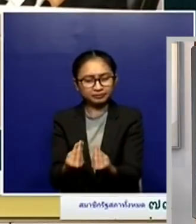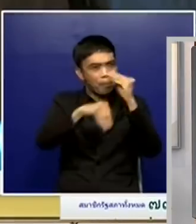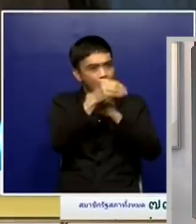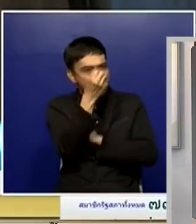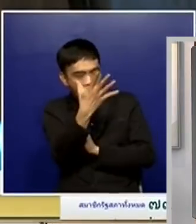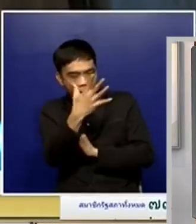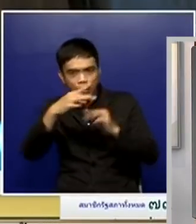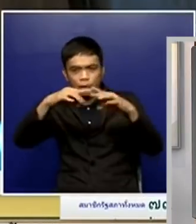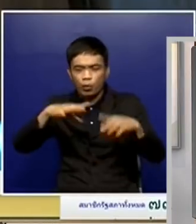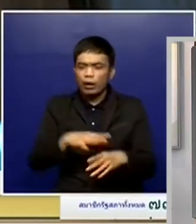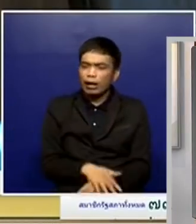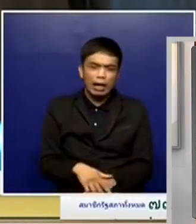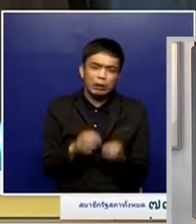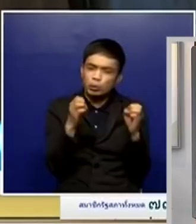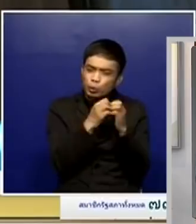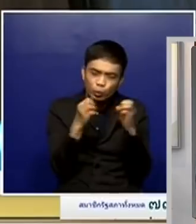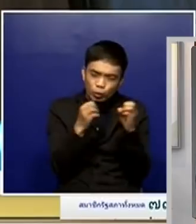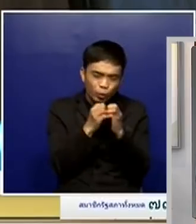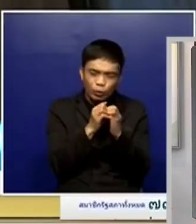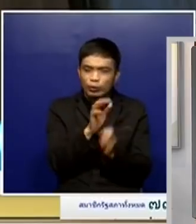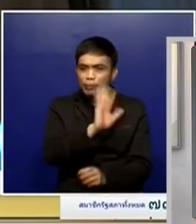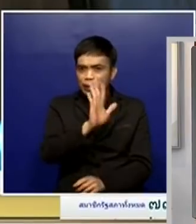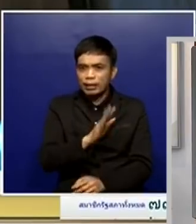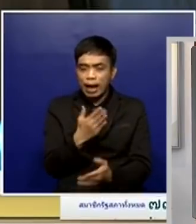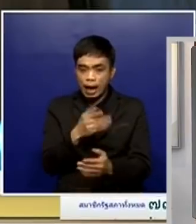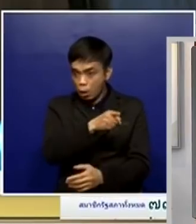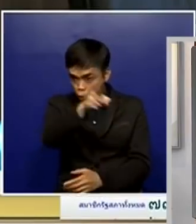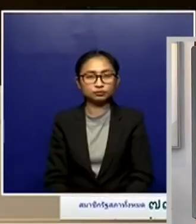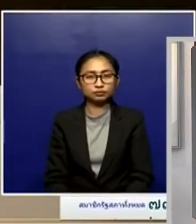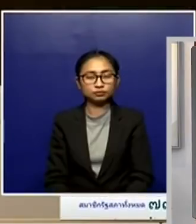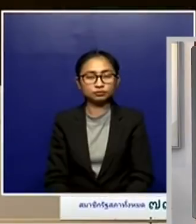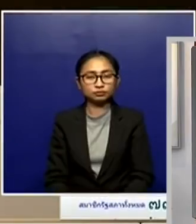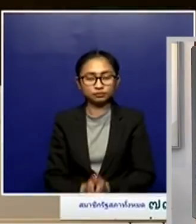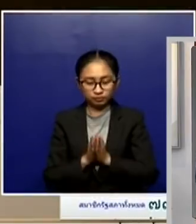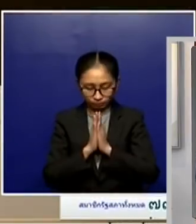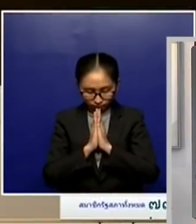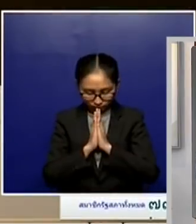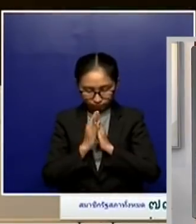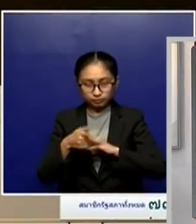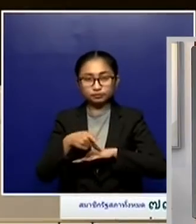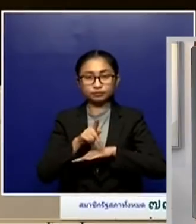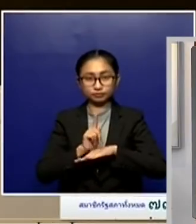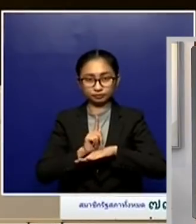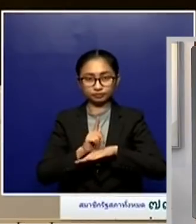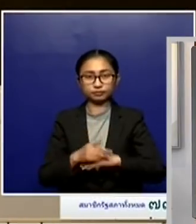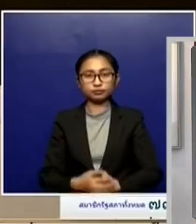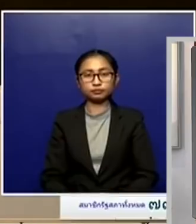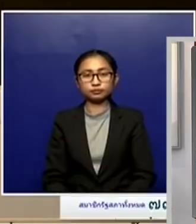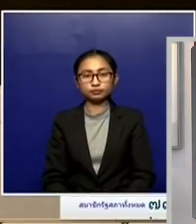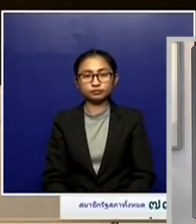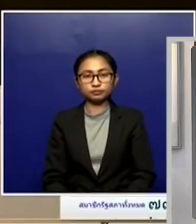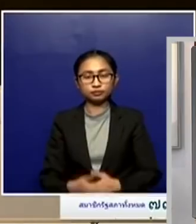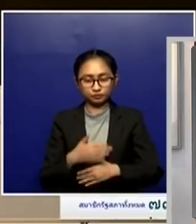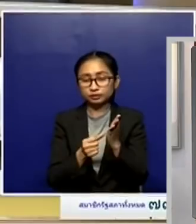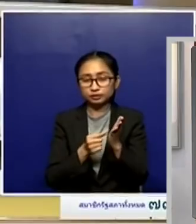การพิจารณาในวาระที่ 2การพิจารณารายมาตราที่นี่ถ้าผู้ชมสิ่งที่มันไม่ควรจะเกิดมันก็เกิดขึ้น